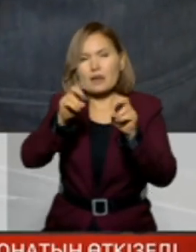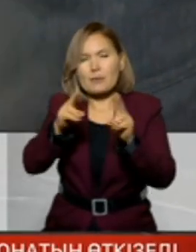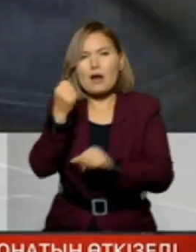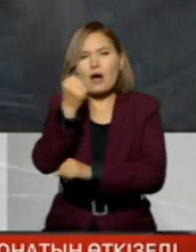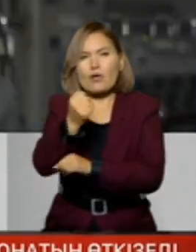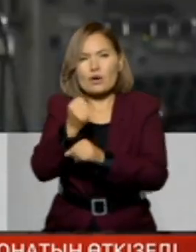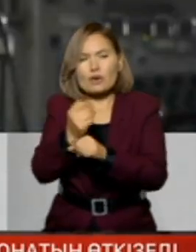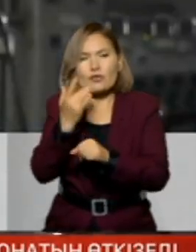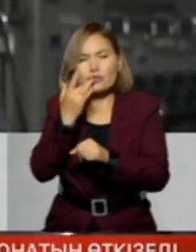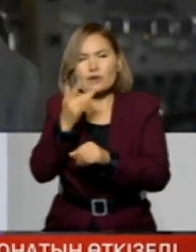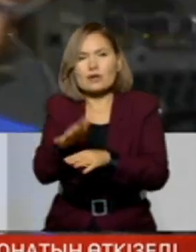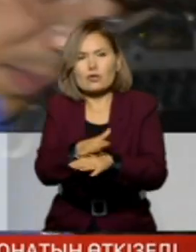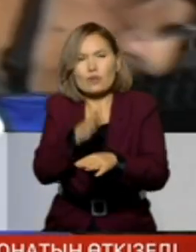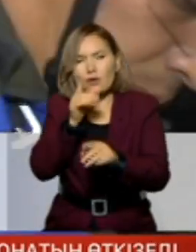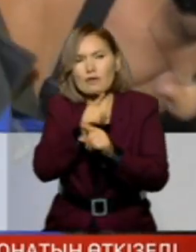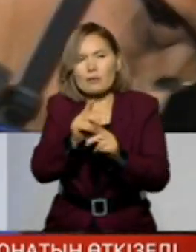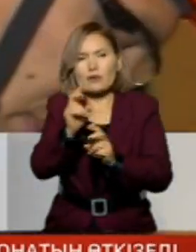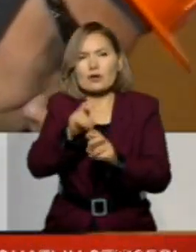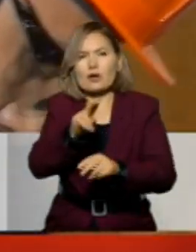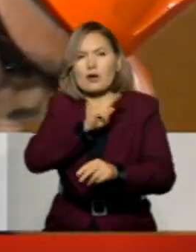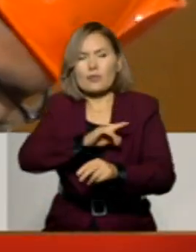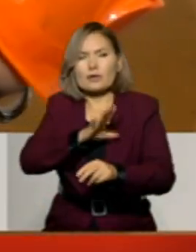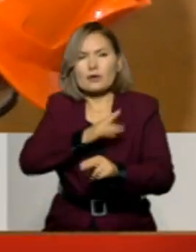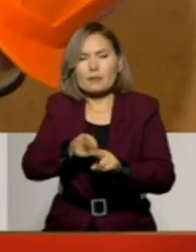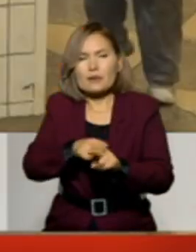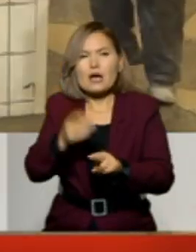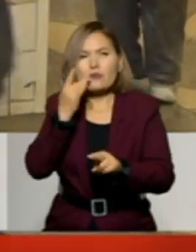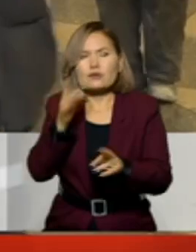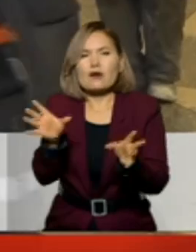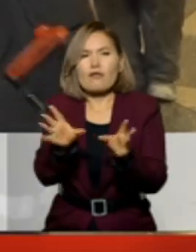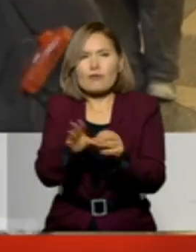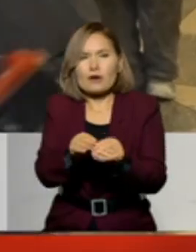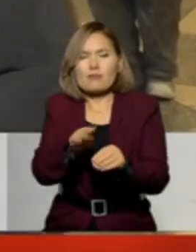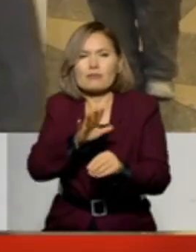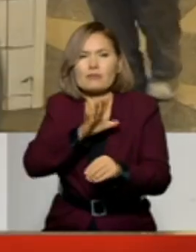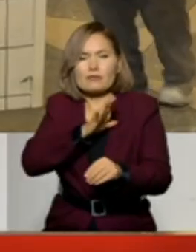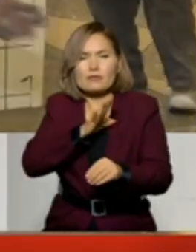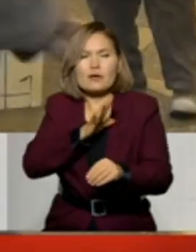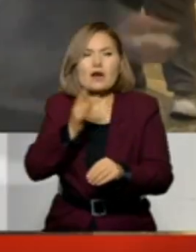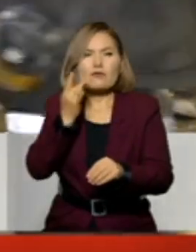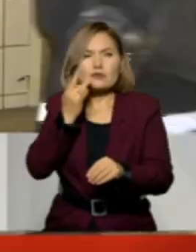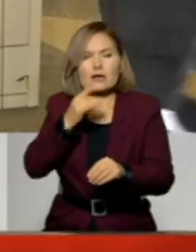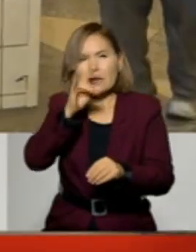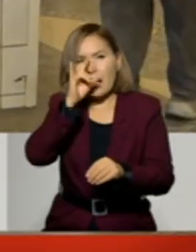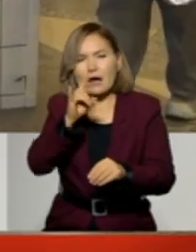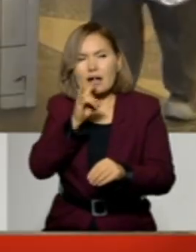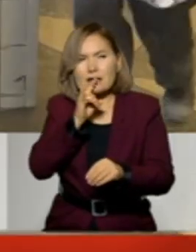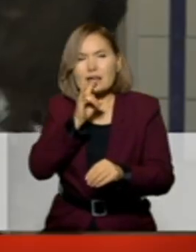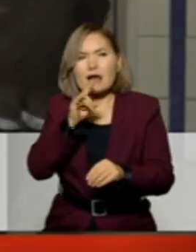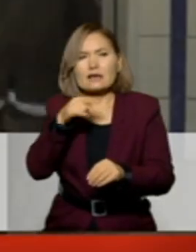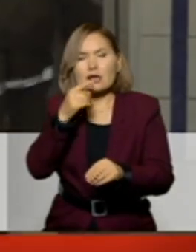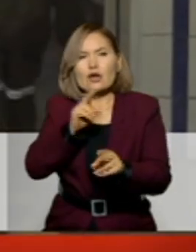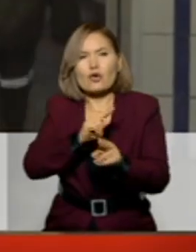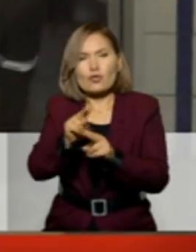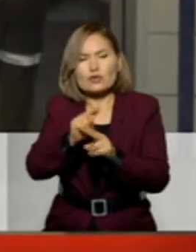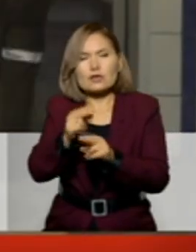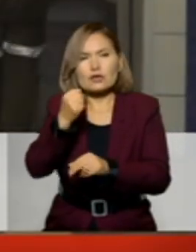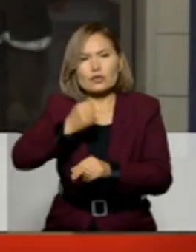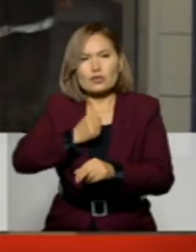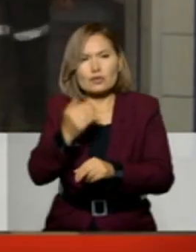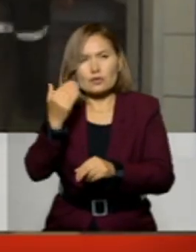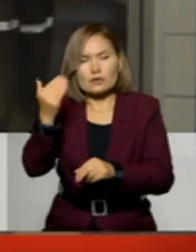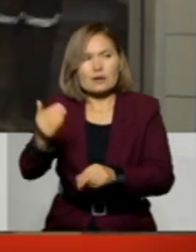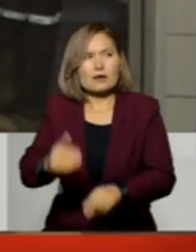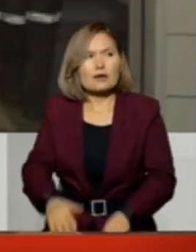өндіріспен байланыстырады. Ал қолы қалт еткен кезде әріптестеріне қазақ тілінен сабақ береді. Клетпен түсеміз, клетпен түскенде жер